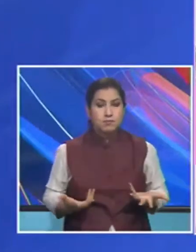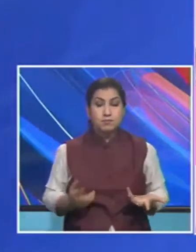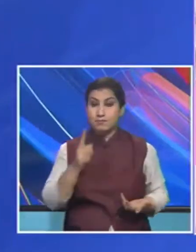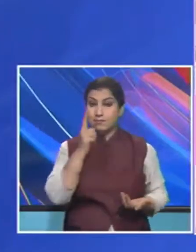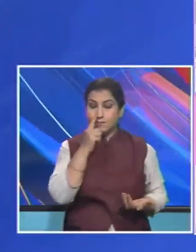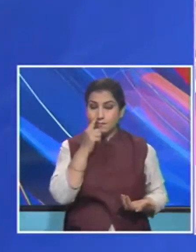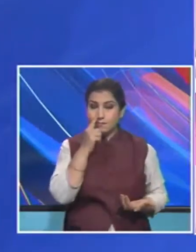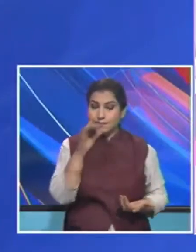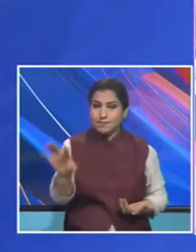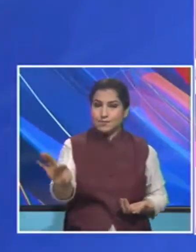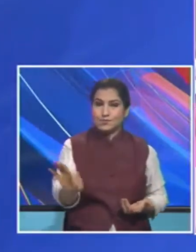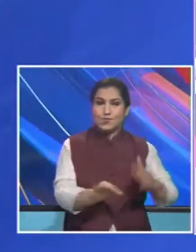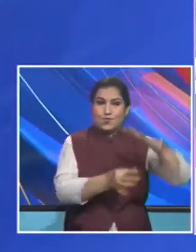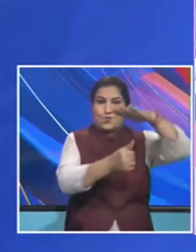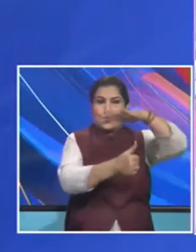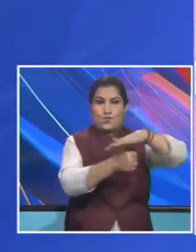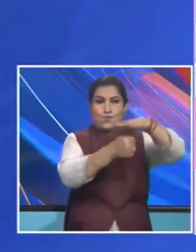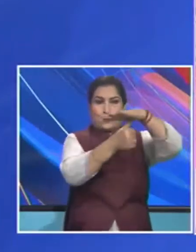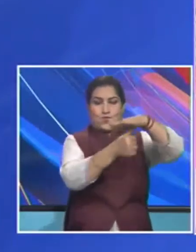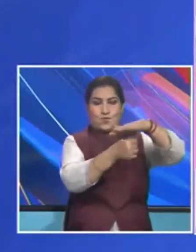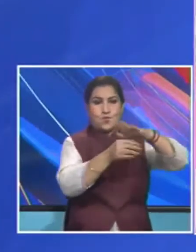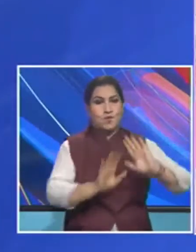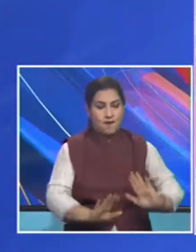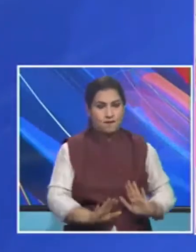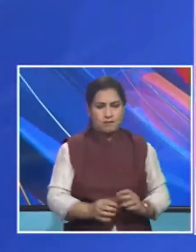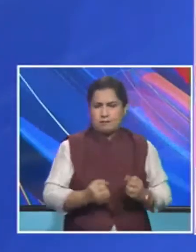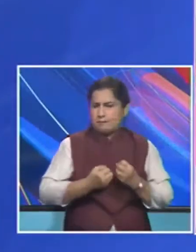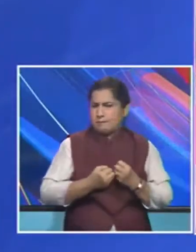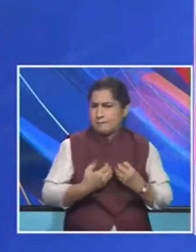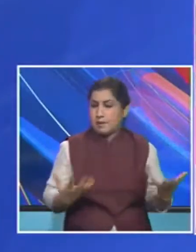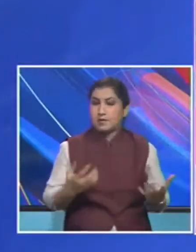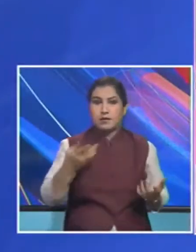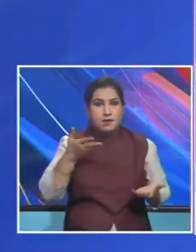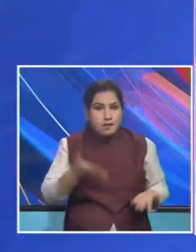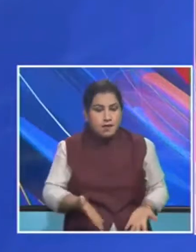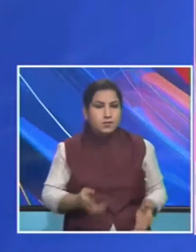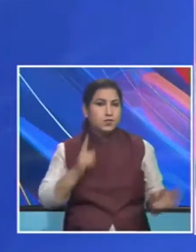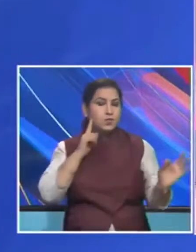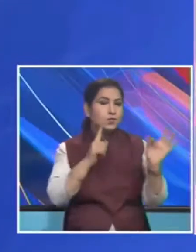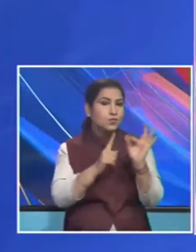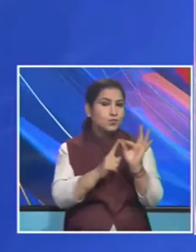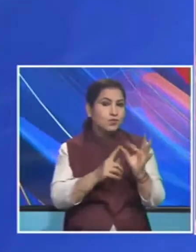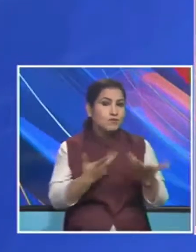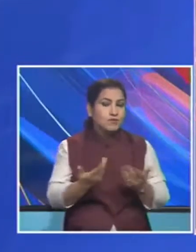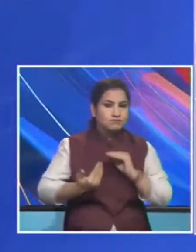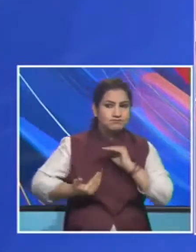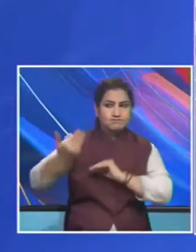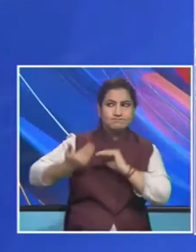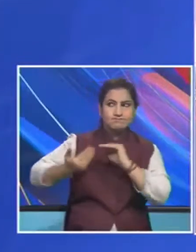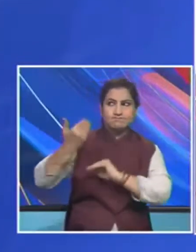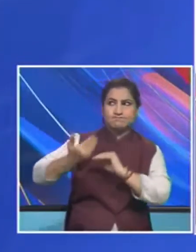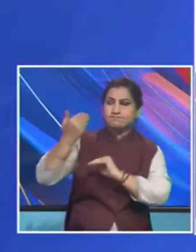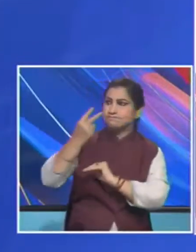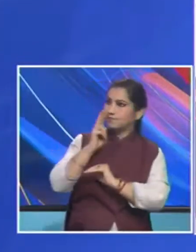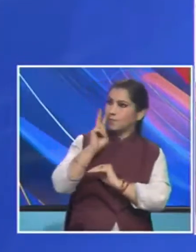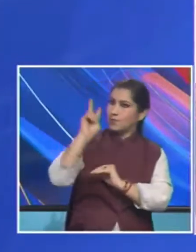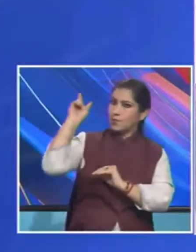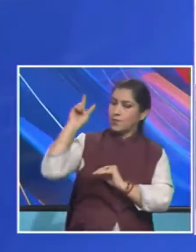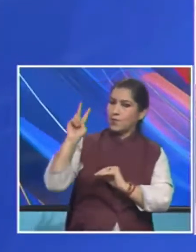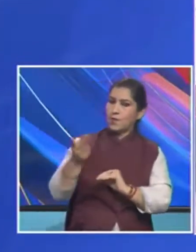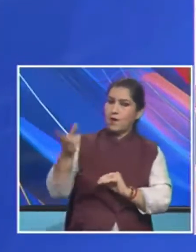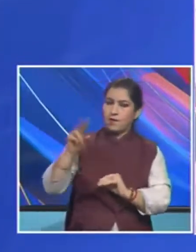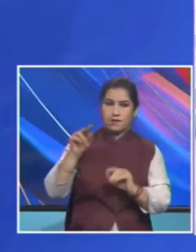महिला आसीन हुई हैं। कई मायनों में आज हमने इतिहास को बनते देखा है